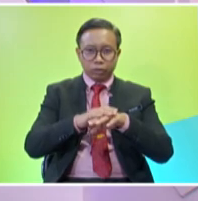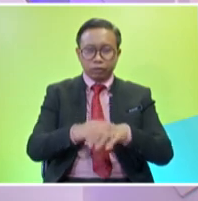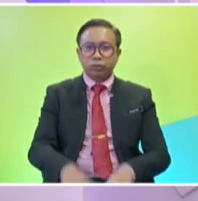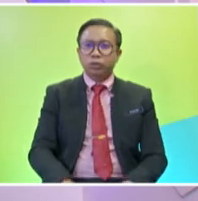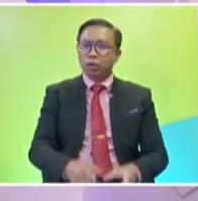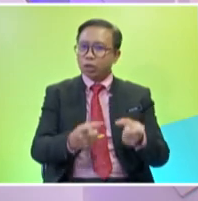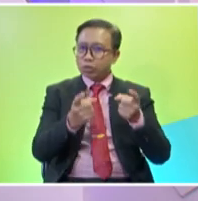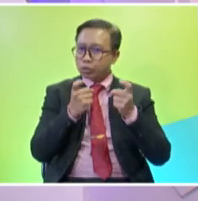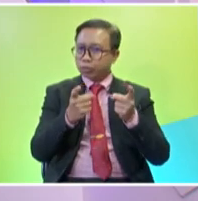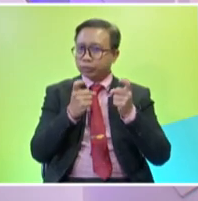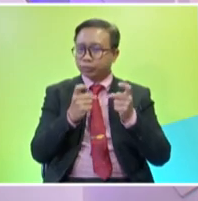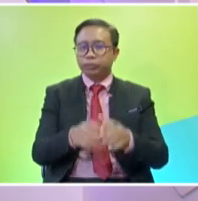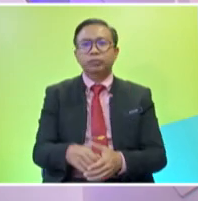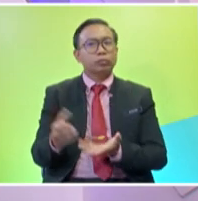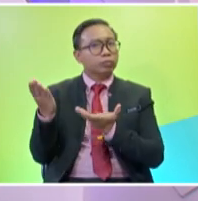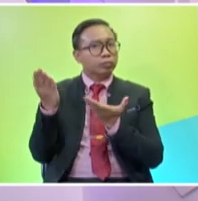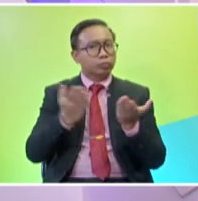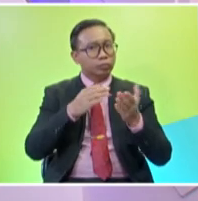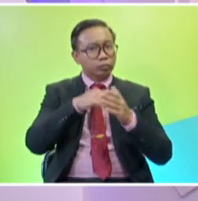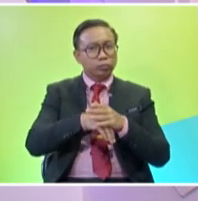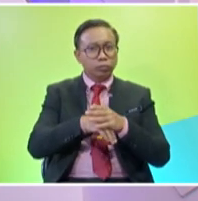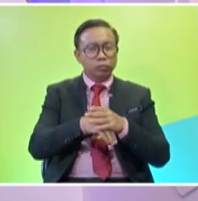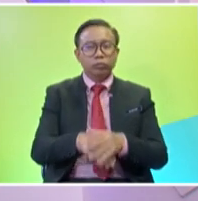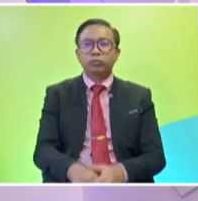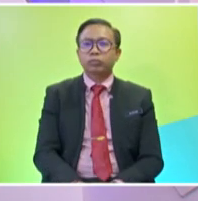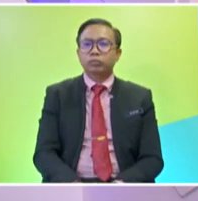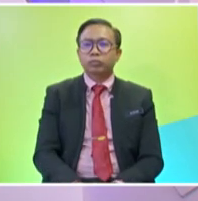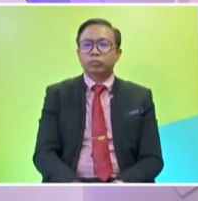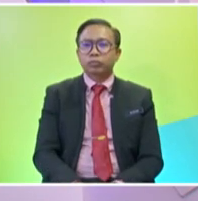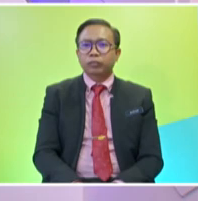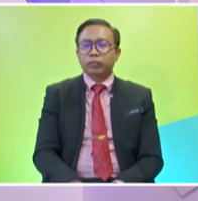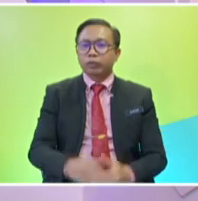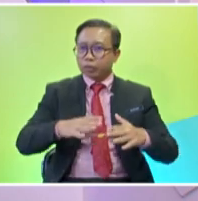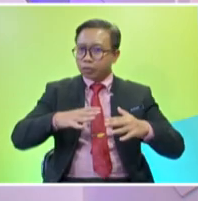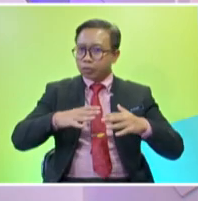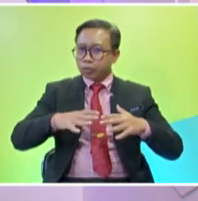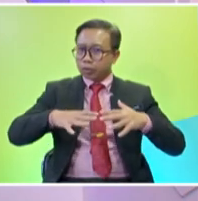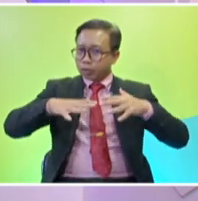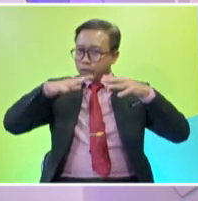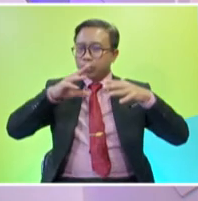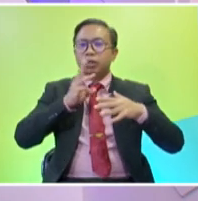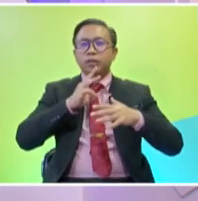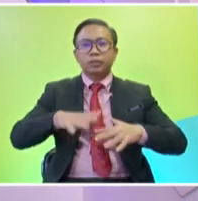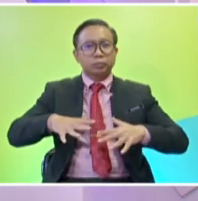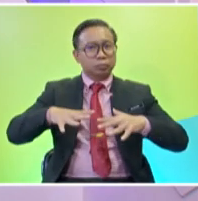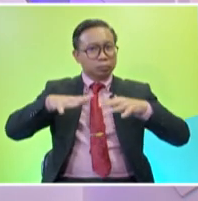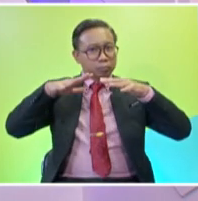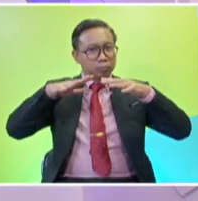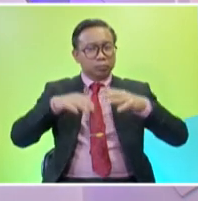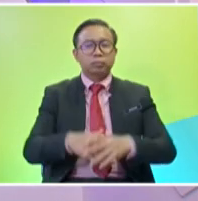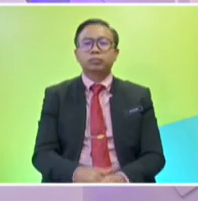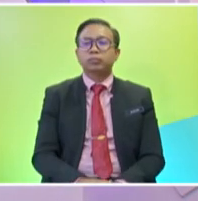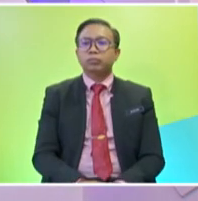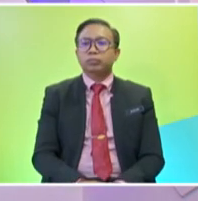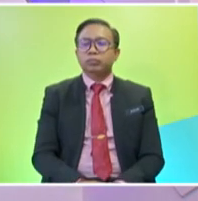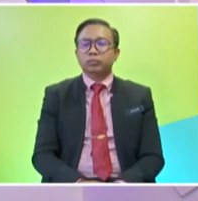menghakitana dan dia akan bawa masuk ke dalam sungai-sungai akan tercemar akan bertukar menjadi keruh itu isunya